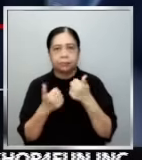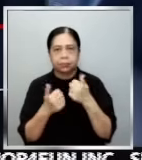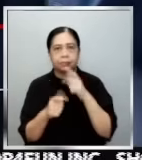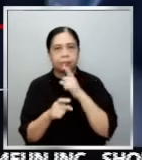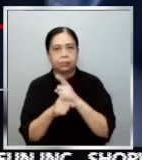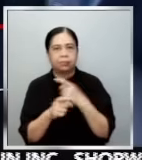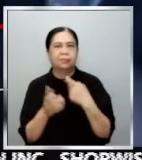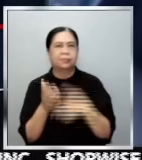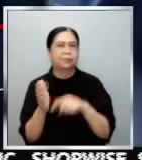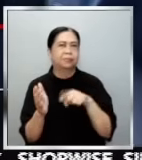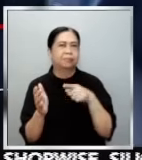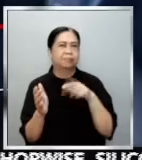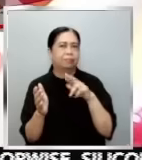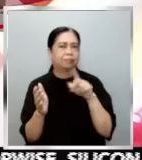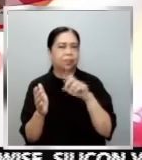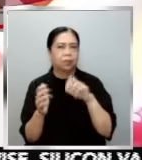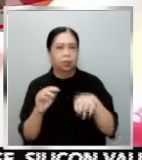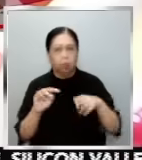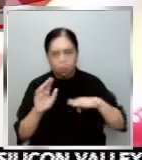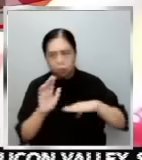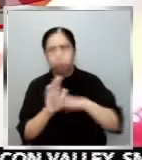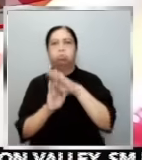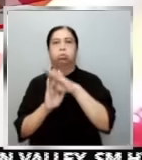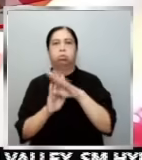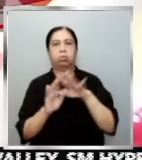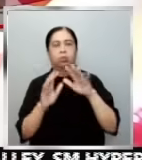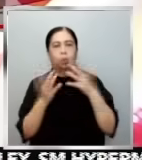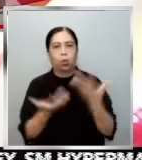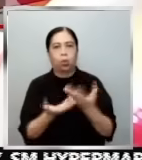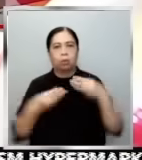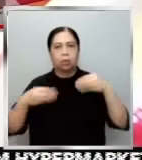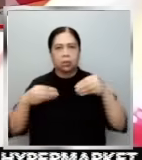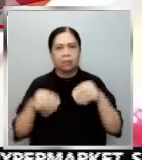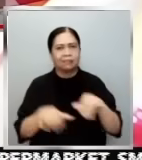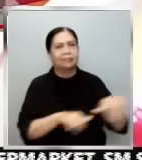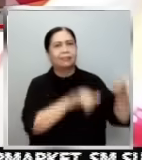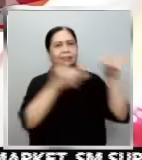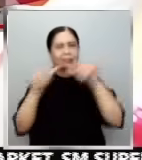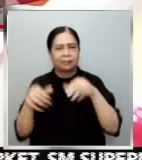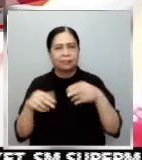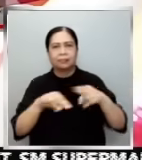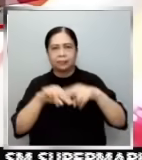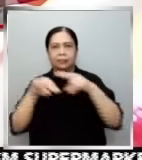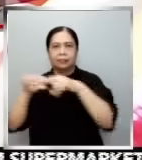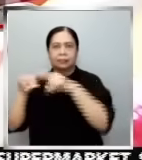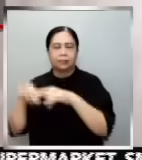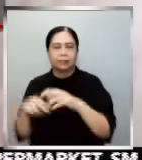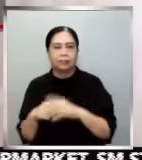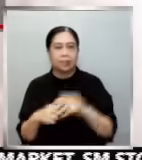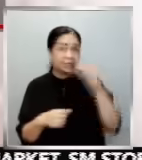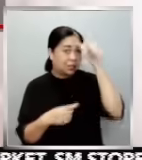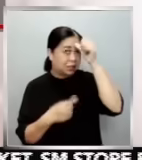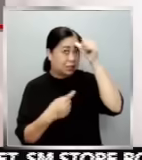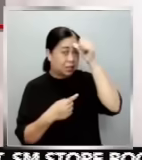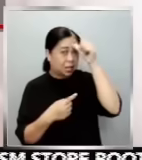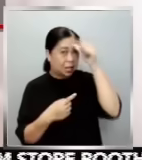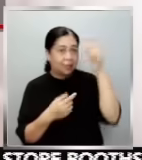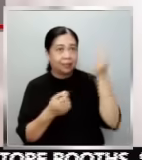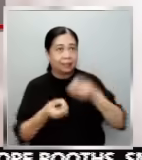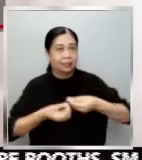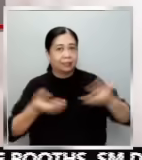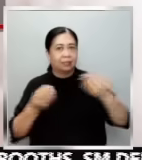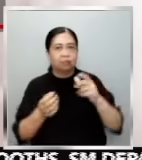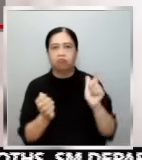dahil nga nag-shoot up yung presyo sa Merkado sa world market no sila dahil ang India kasi nung nag-export ban sila